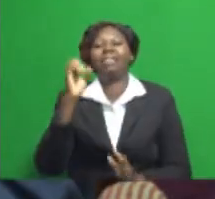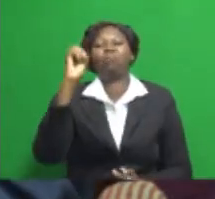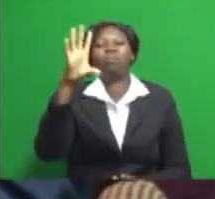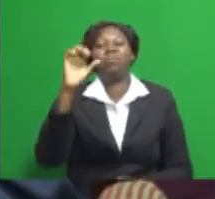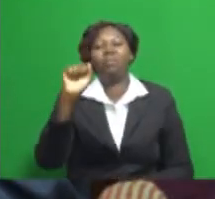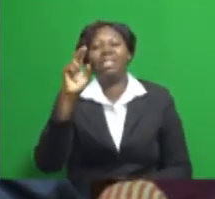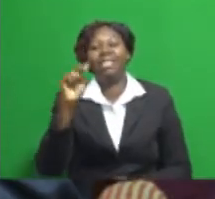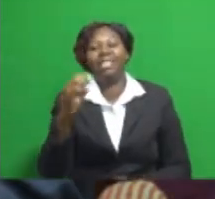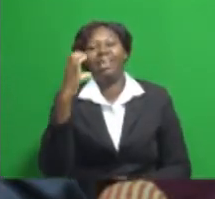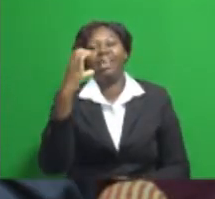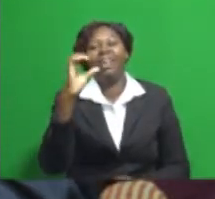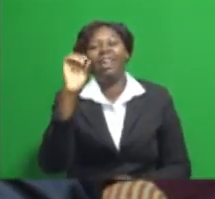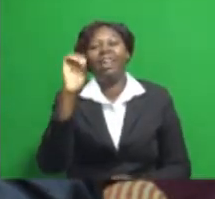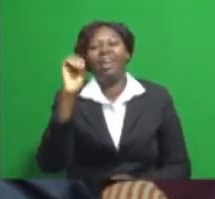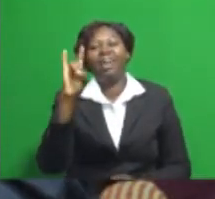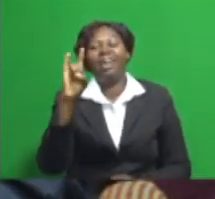pinda pamusasa yavo ikauraya vese